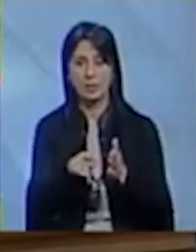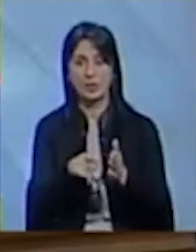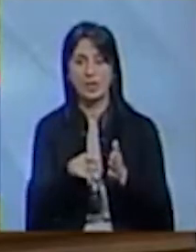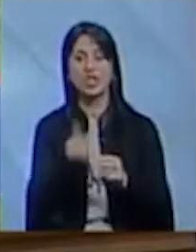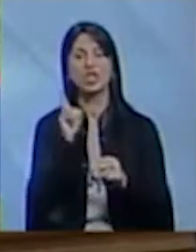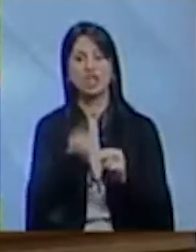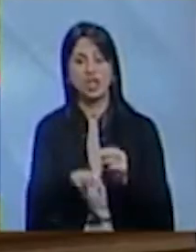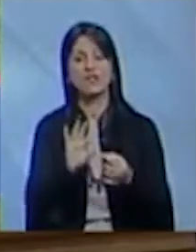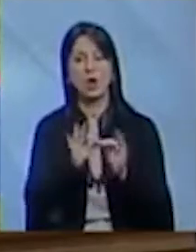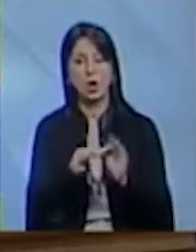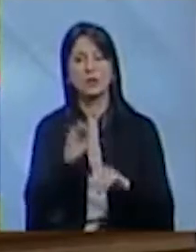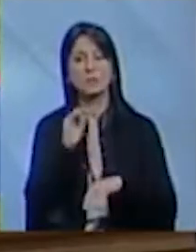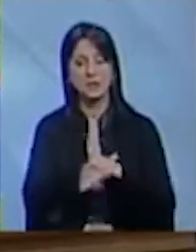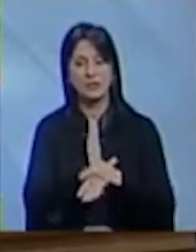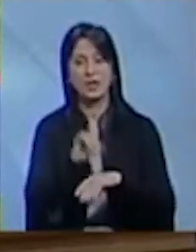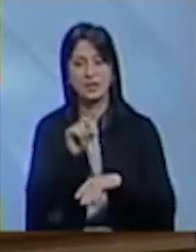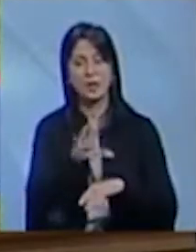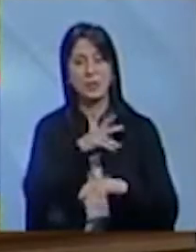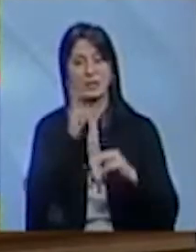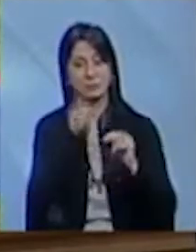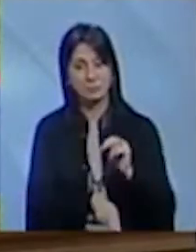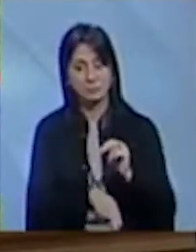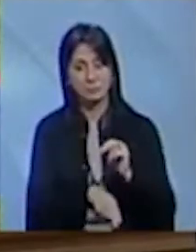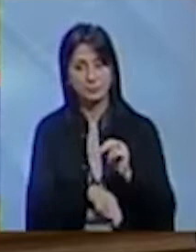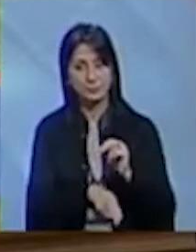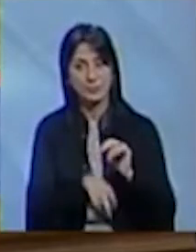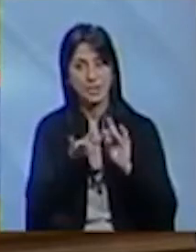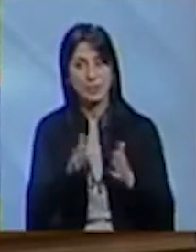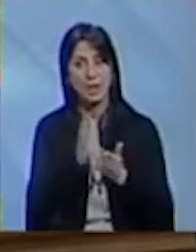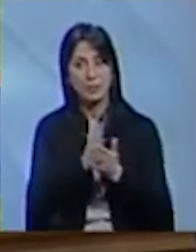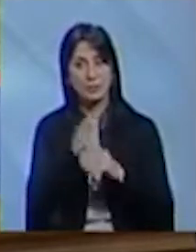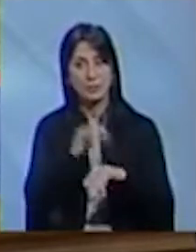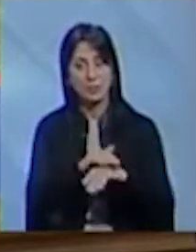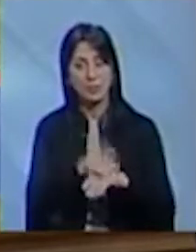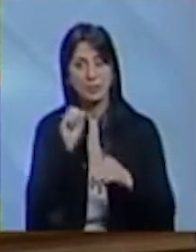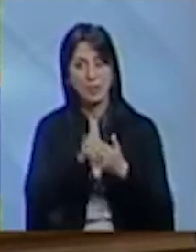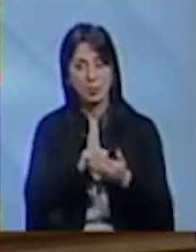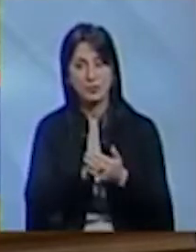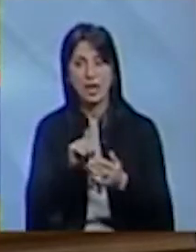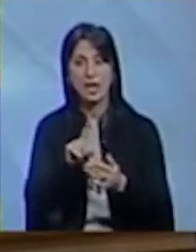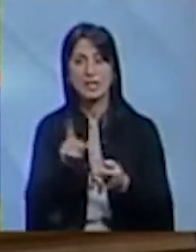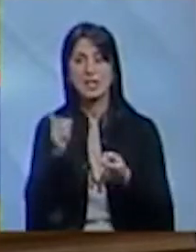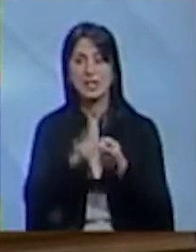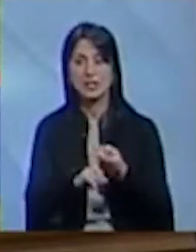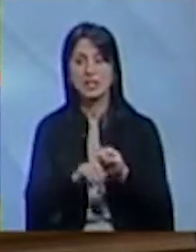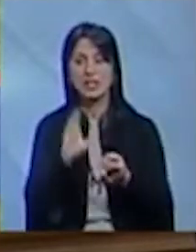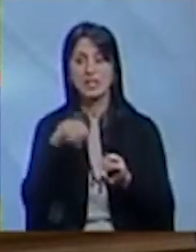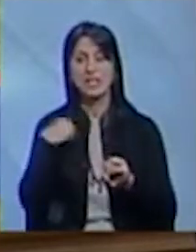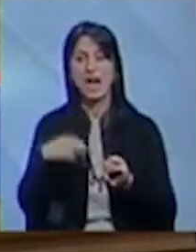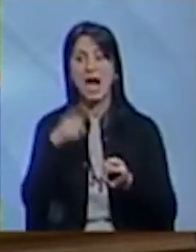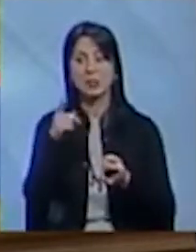იქნა შეწყვეტილი კონკრეტული მტკიცებულებების, ესე რომ ვთქვათ, საქმეში არსებული მტკიცებულებების საფუძველზე, რასთან დაკავშირებით